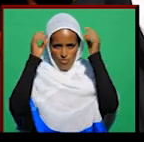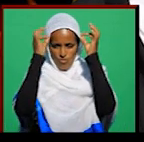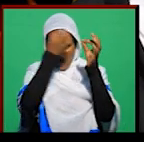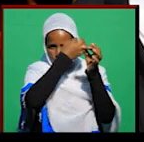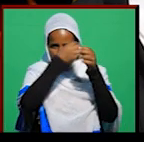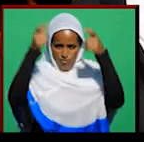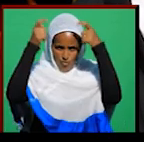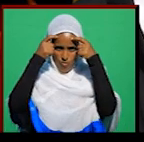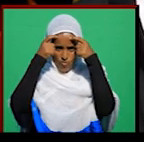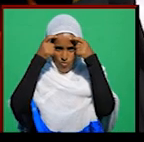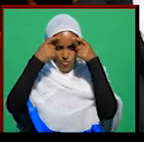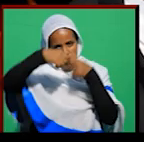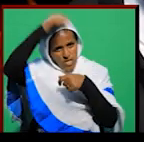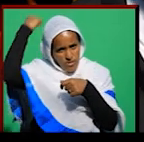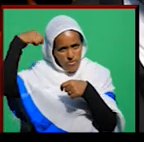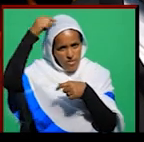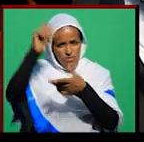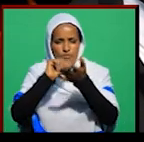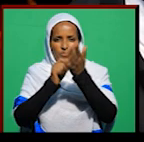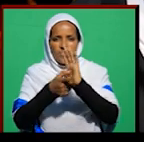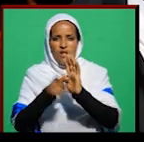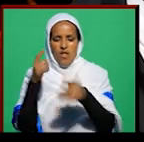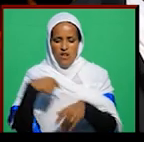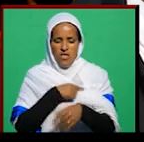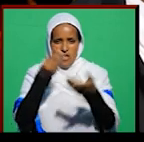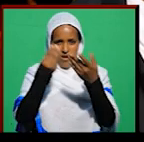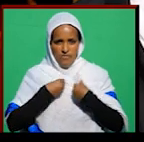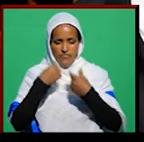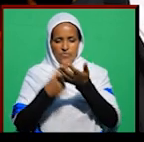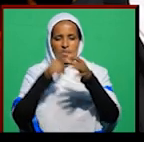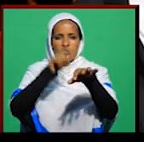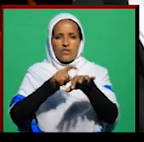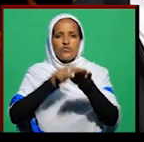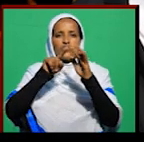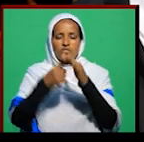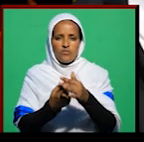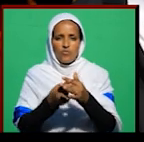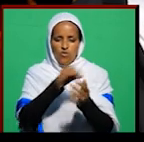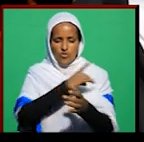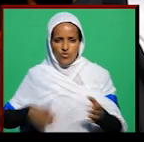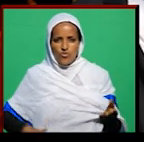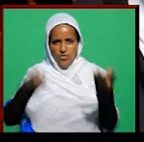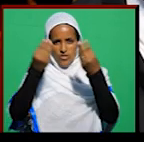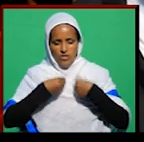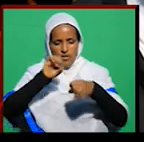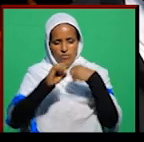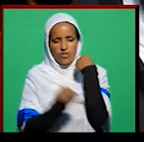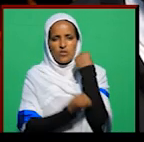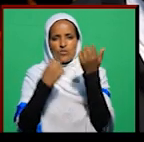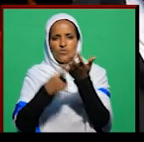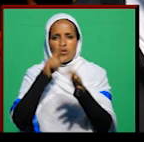የደፋው አክሊለ ሦክ ለቆቡ፣ ለሻሹ፣ ለጥምጣሙ ምሳሌ ሆኗል። ያን አራያውን ሰጥቶናልና በዚያን ጊዜ ነው የተጀመረው። ክርስቶስ የሰጠን